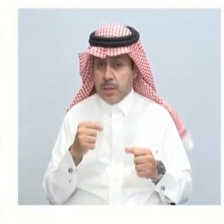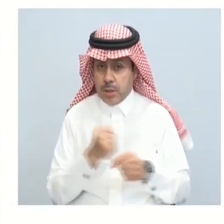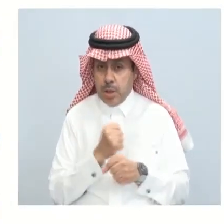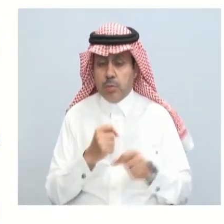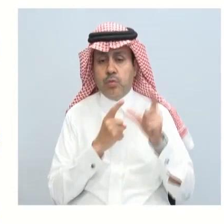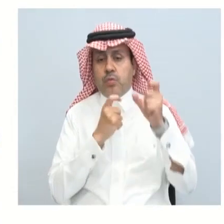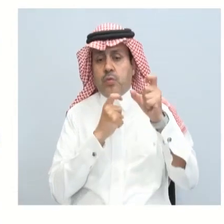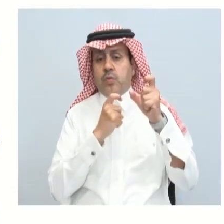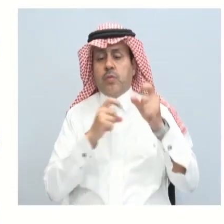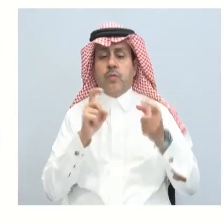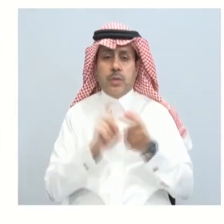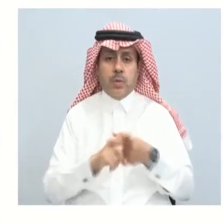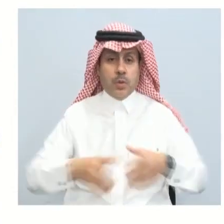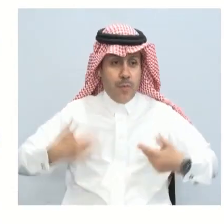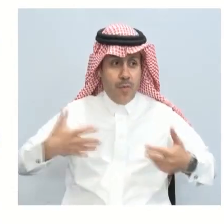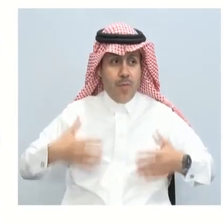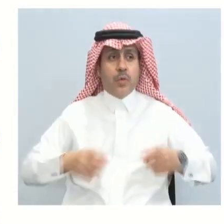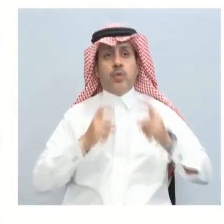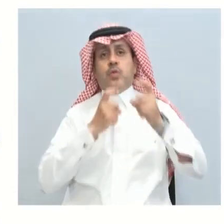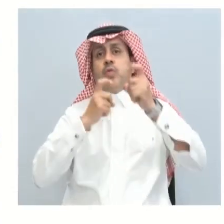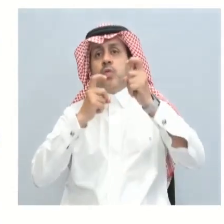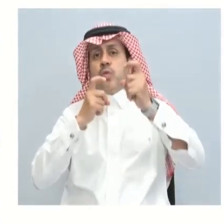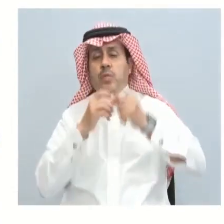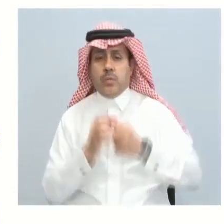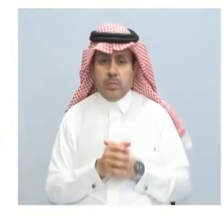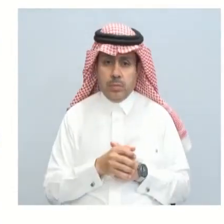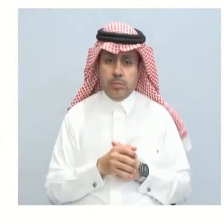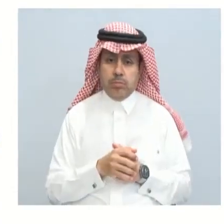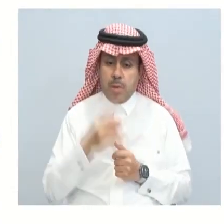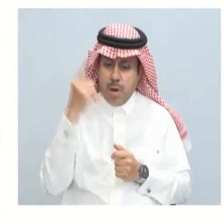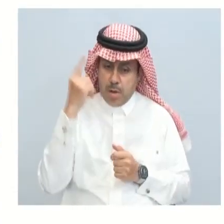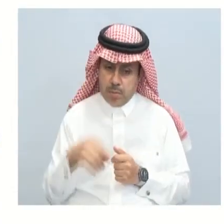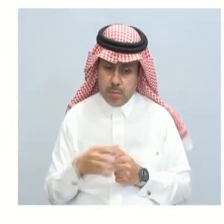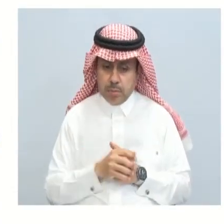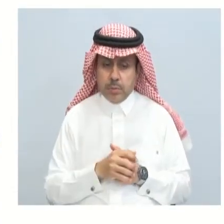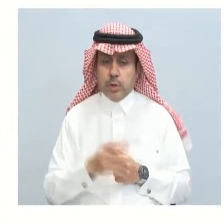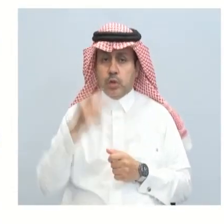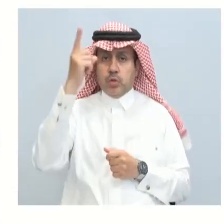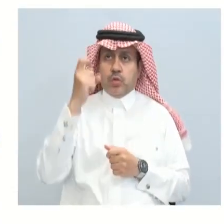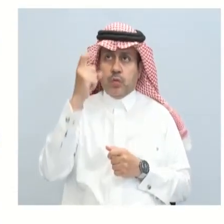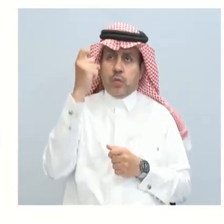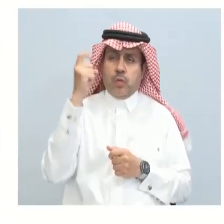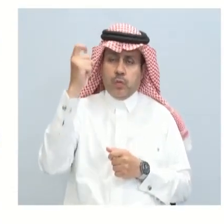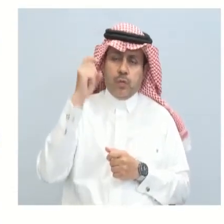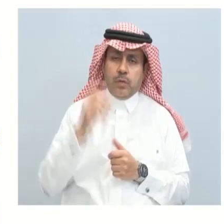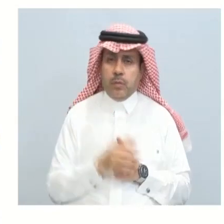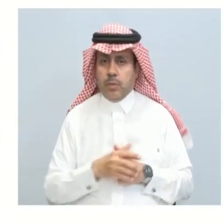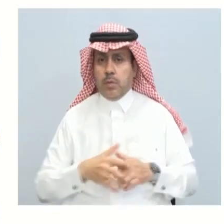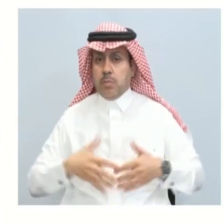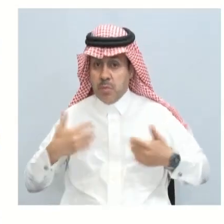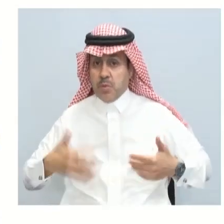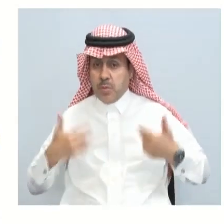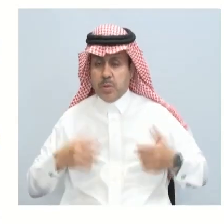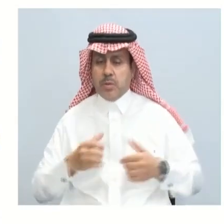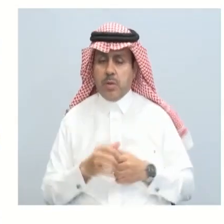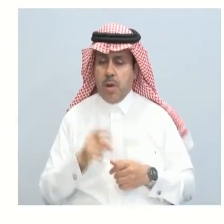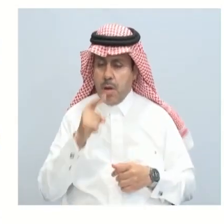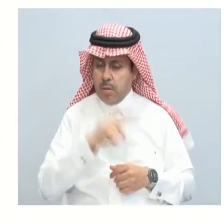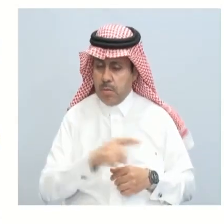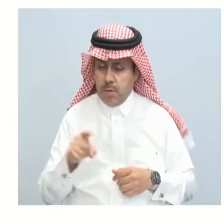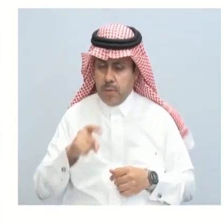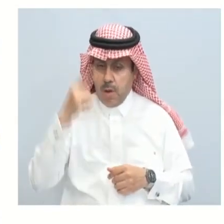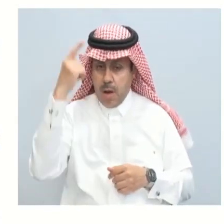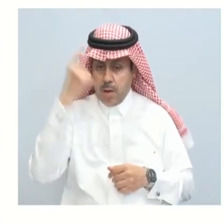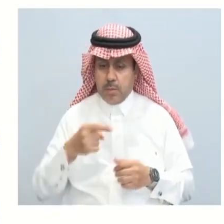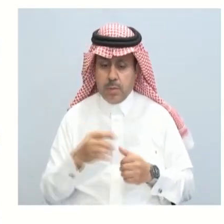الاسلحه او اطلاق النار او اذيه الناس بالاصوات المزعجه للسيارات وغيرها مما يخالف